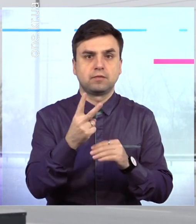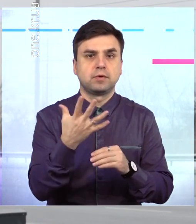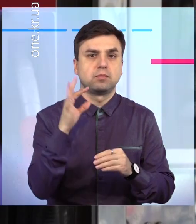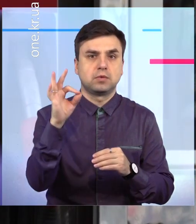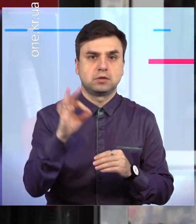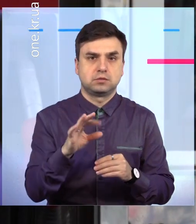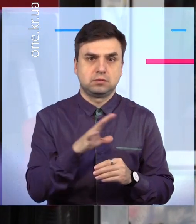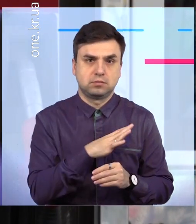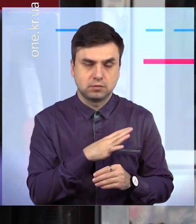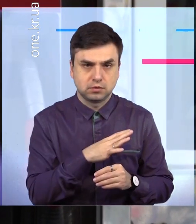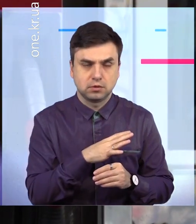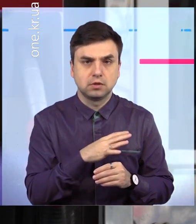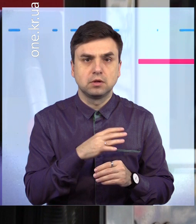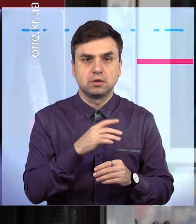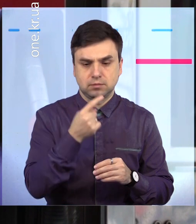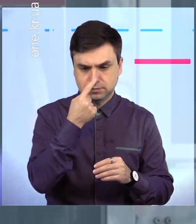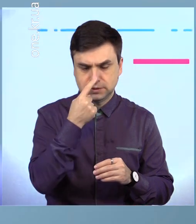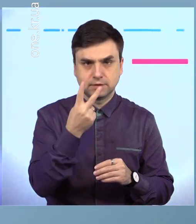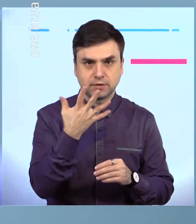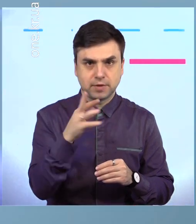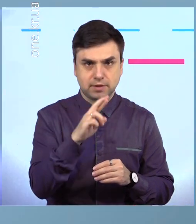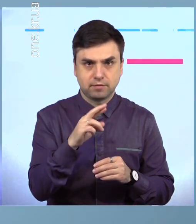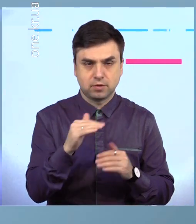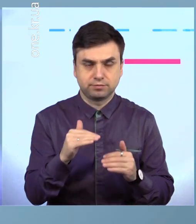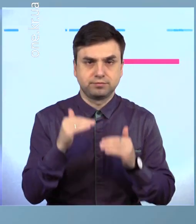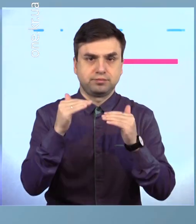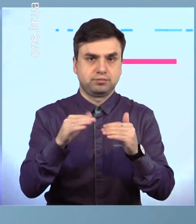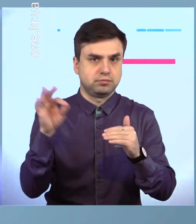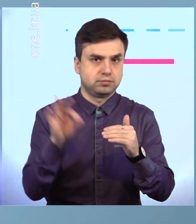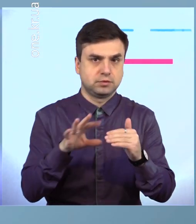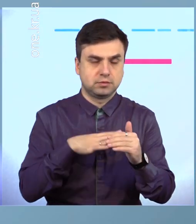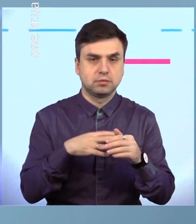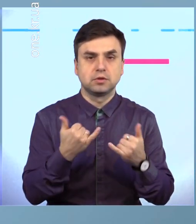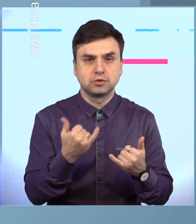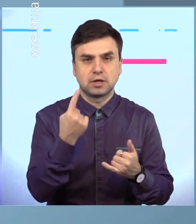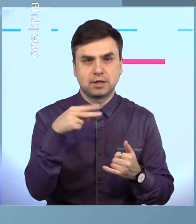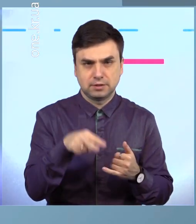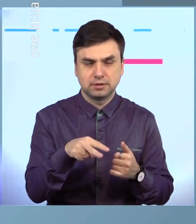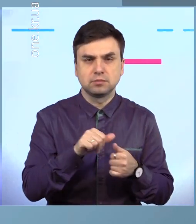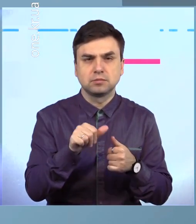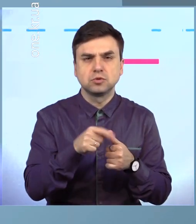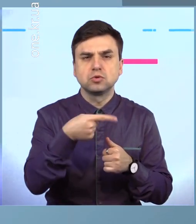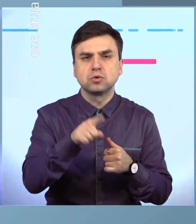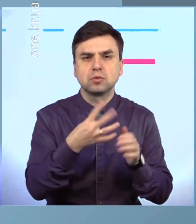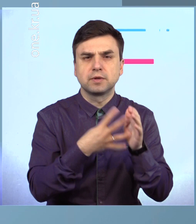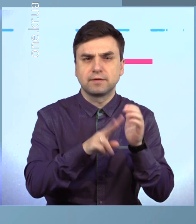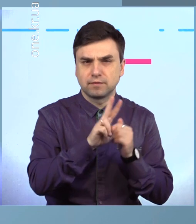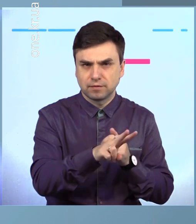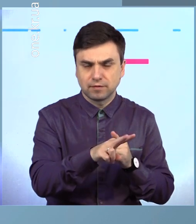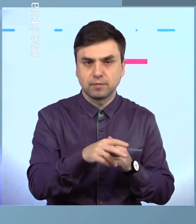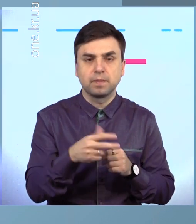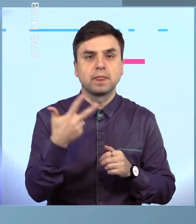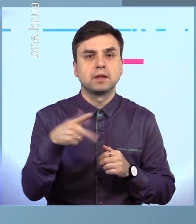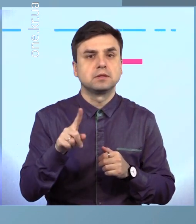стрибок цін на бензин відбувся 25 січня. Відтак, середня роздрібна ціна за літр 92-го становить 31 гривню